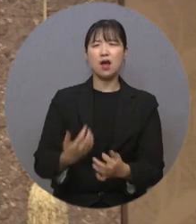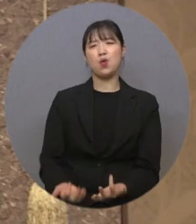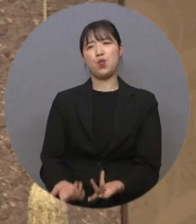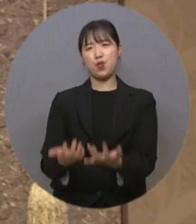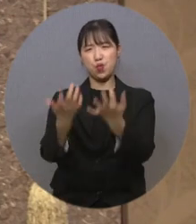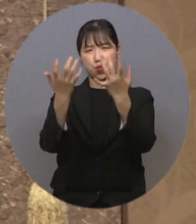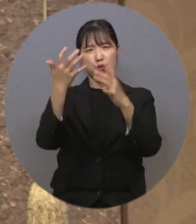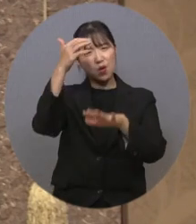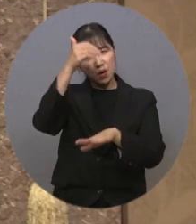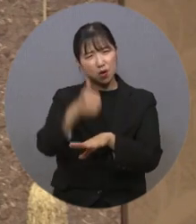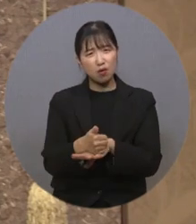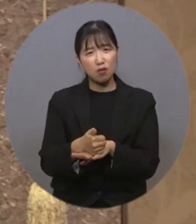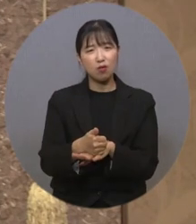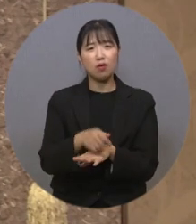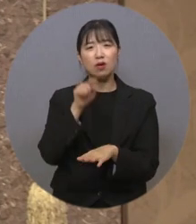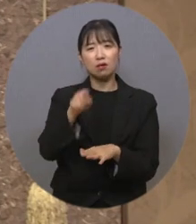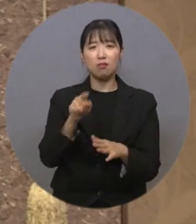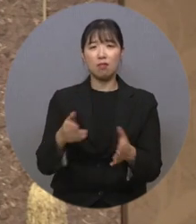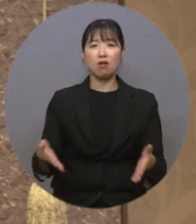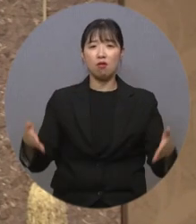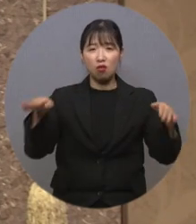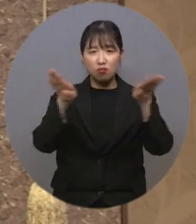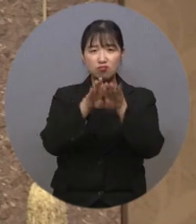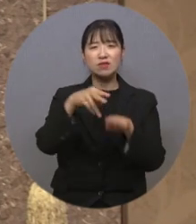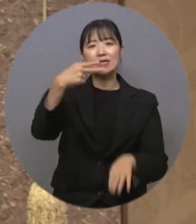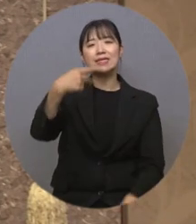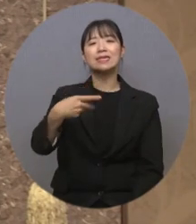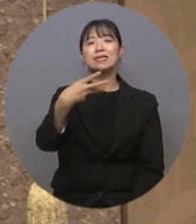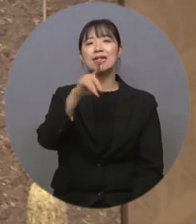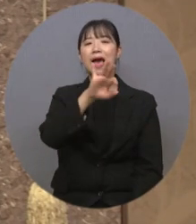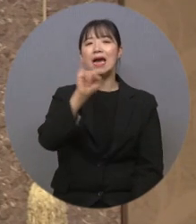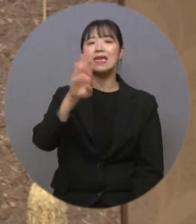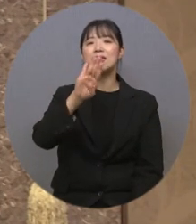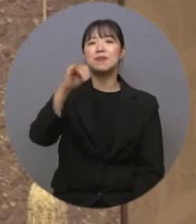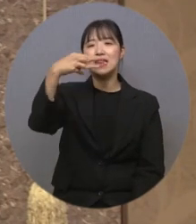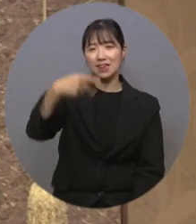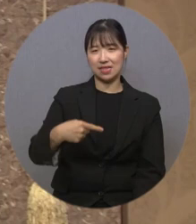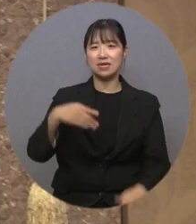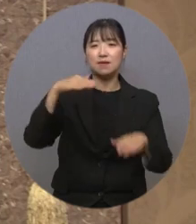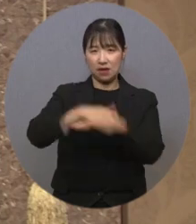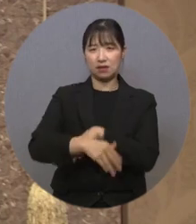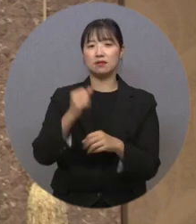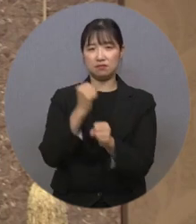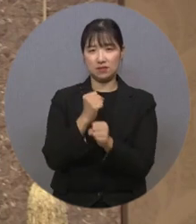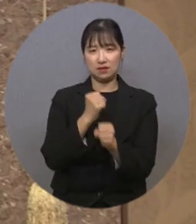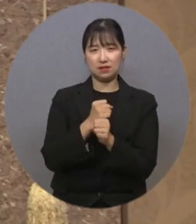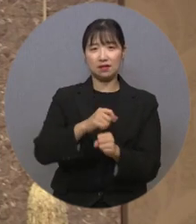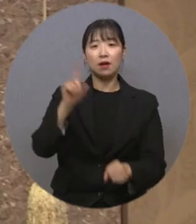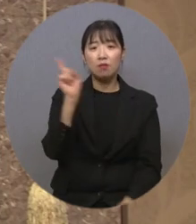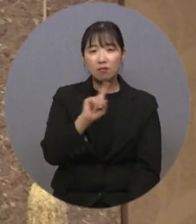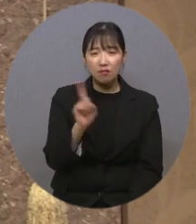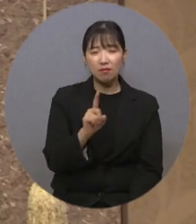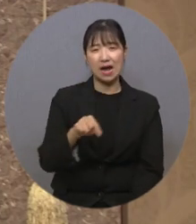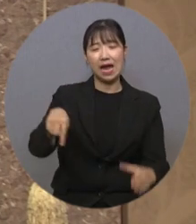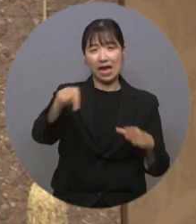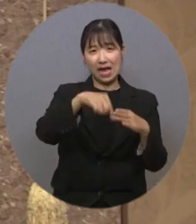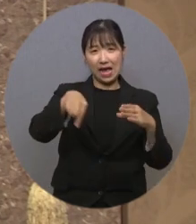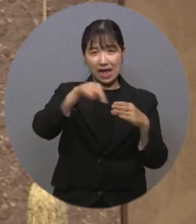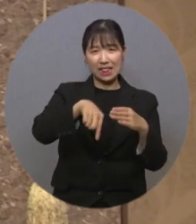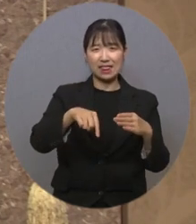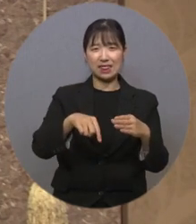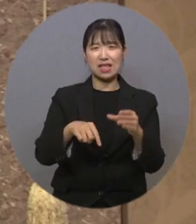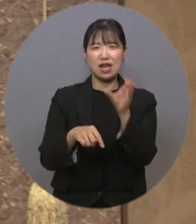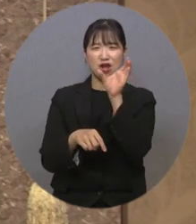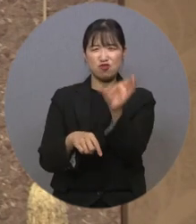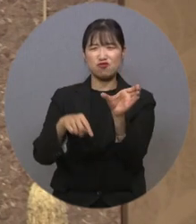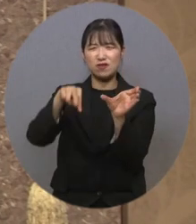나가지고 그 당시에 이 건물이 드라이비트 공법으로 지어졌거든요. 예. 드라이비트 공법이라는 것은